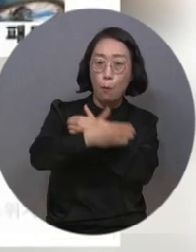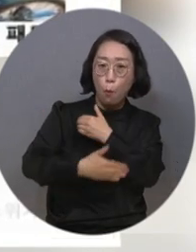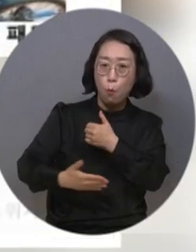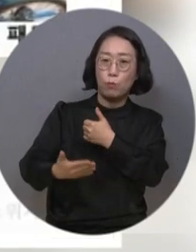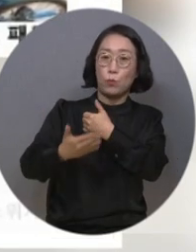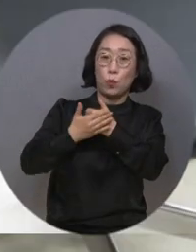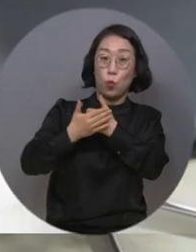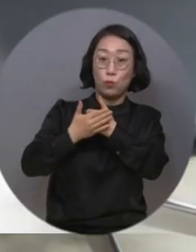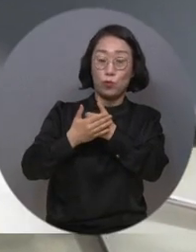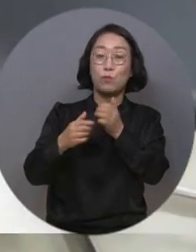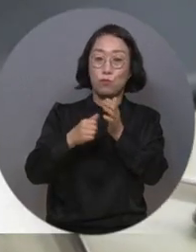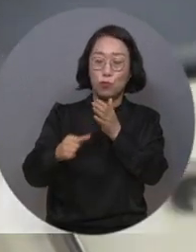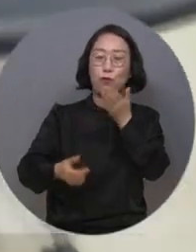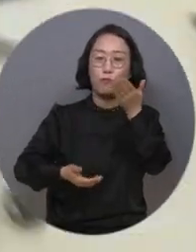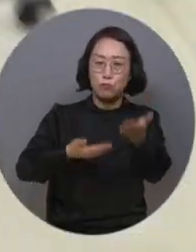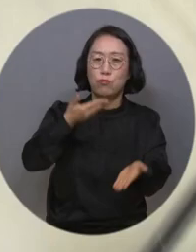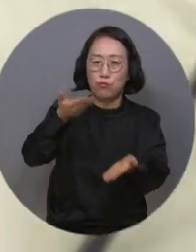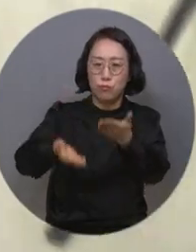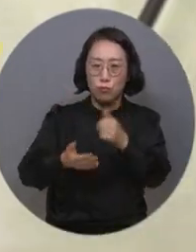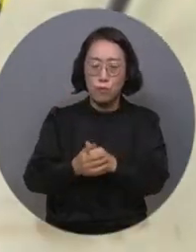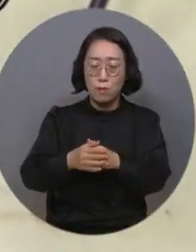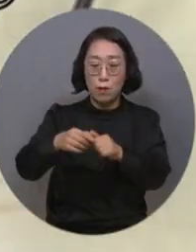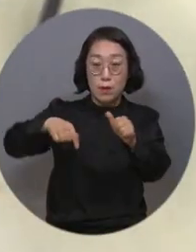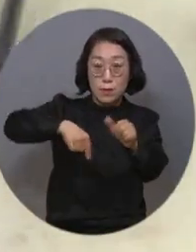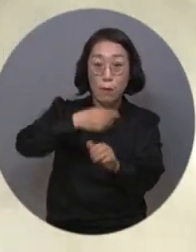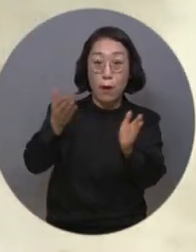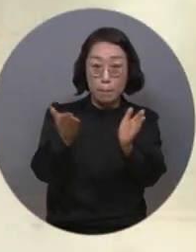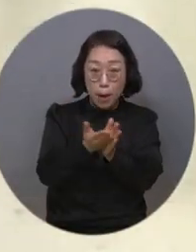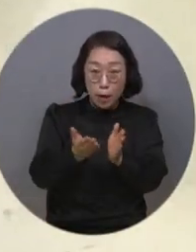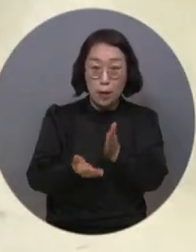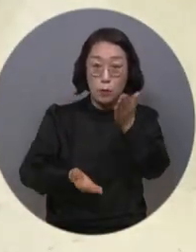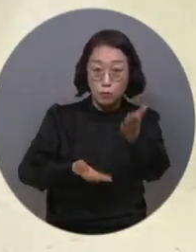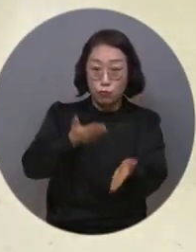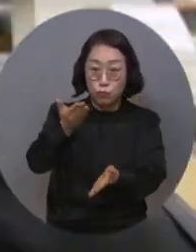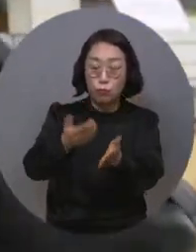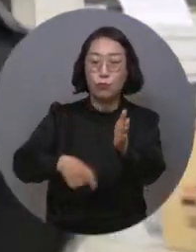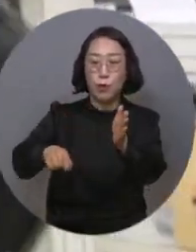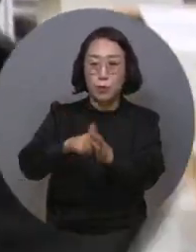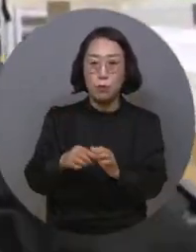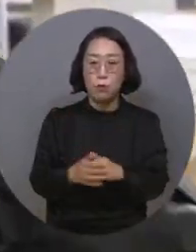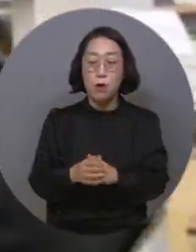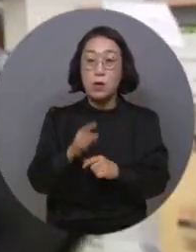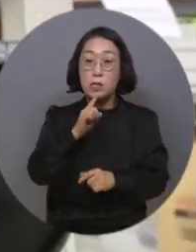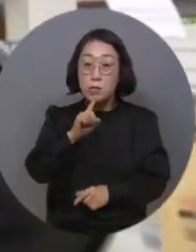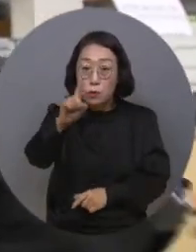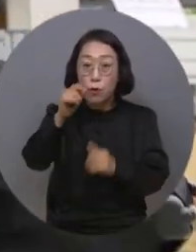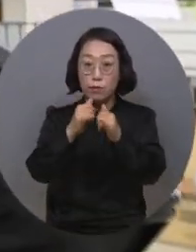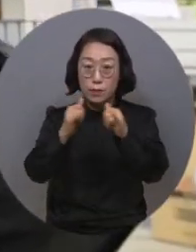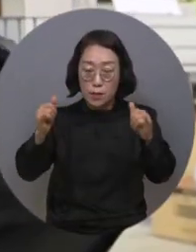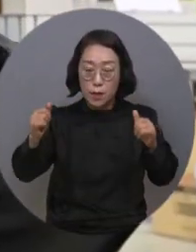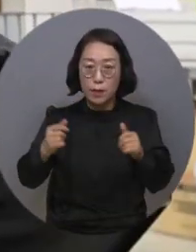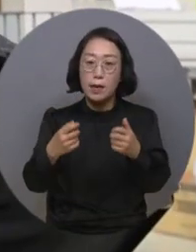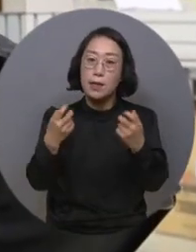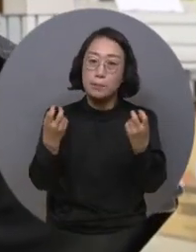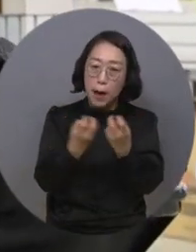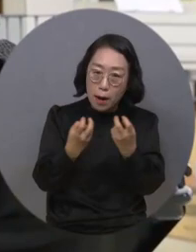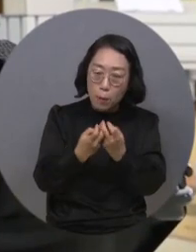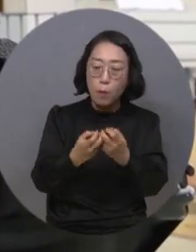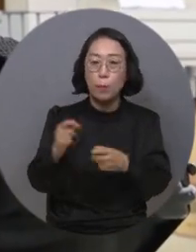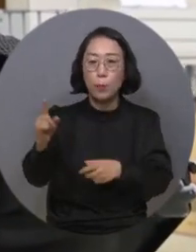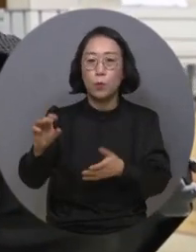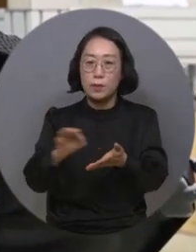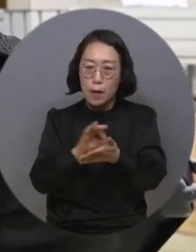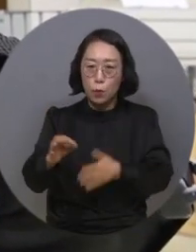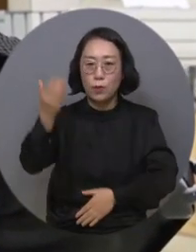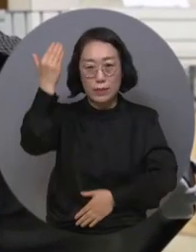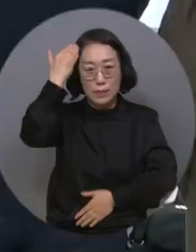포함됩니다 특히 양질의 맞춤형 보조기기가 제공될 수 있도록 지원자에게 기기 사용과 관리 방법에 대한 보조